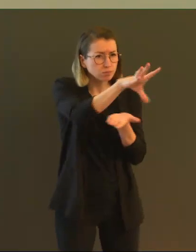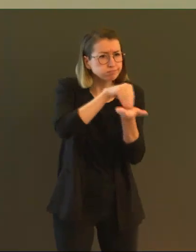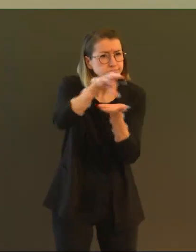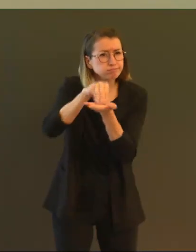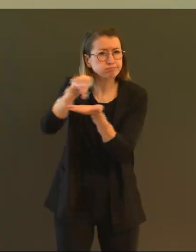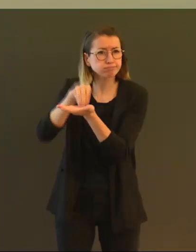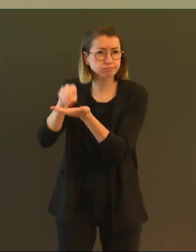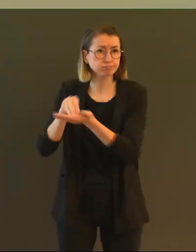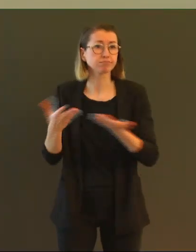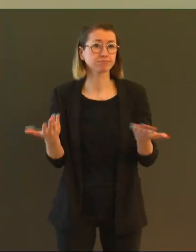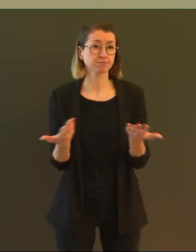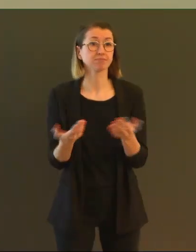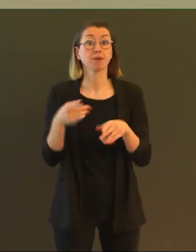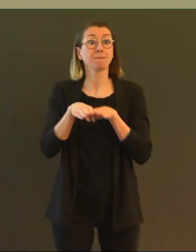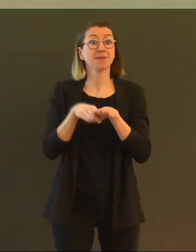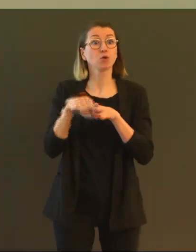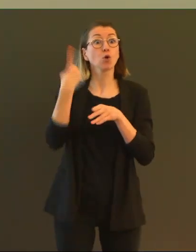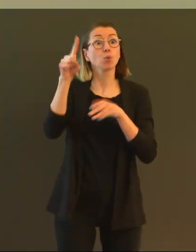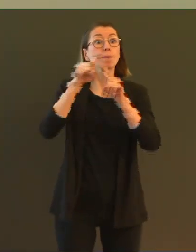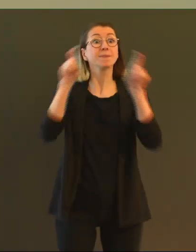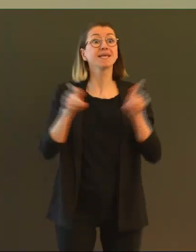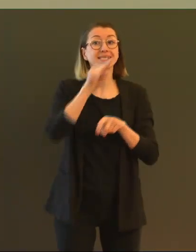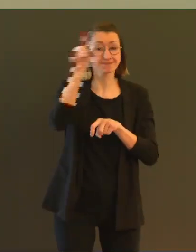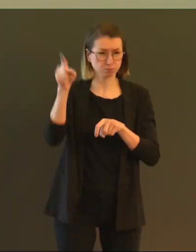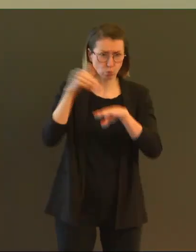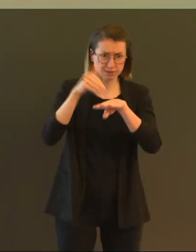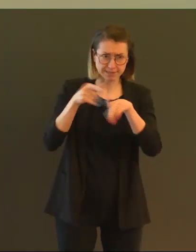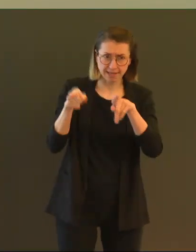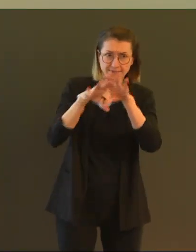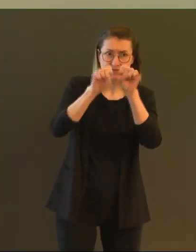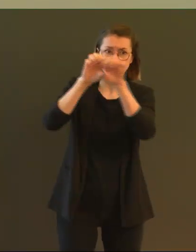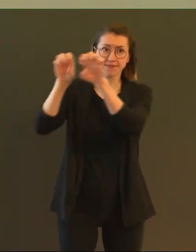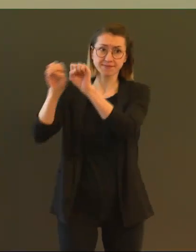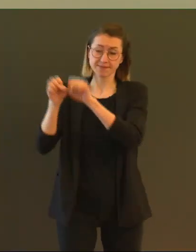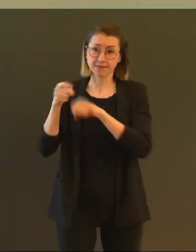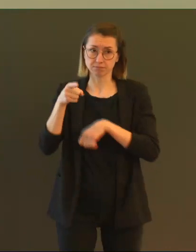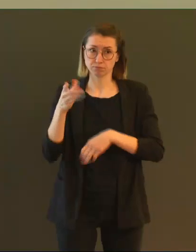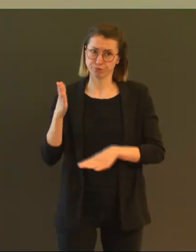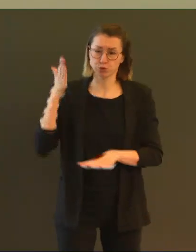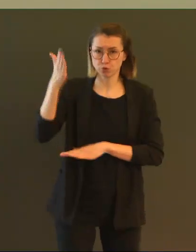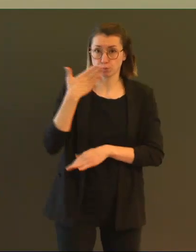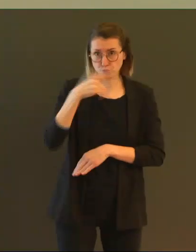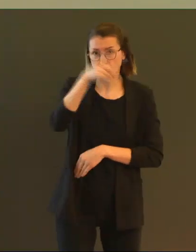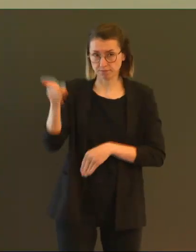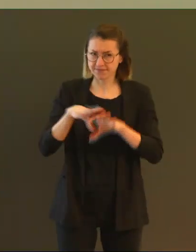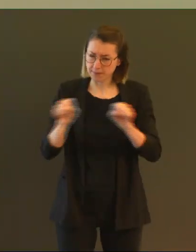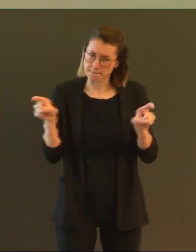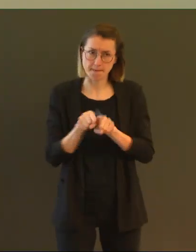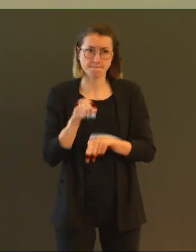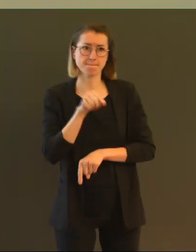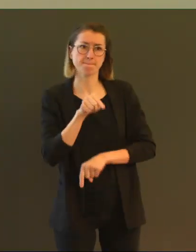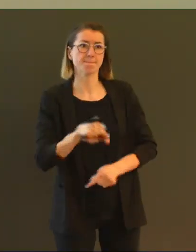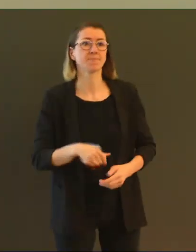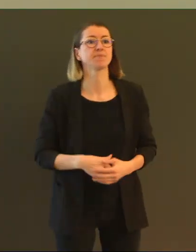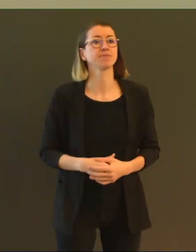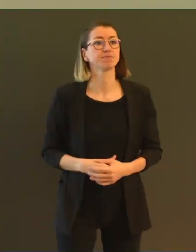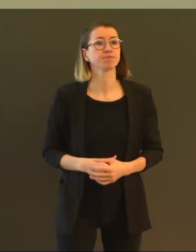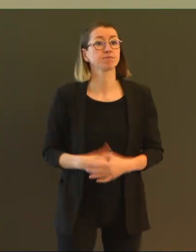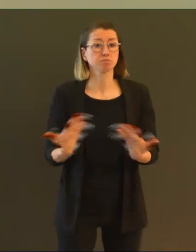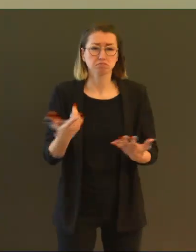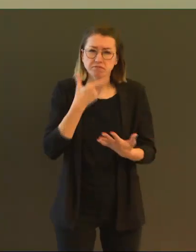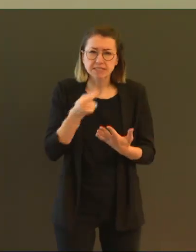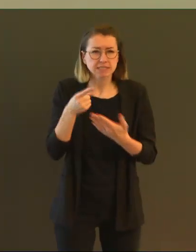à suivre dans le futur. Il est donc difficile de comparer les mortalités, mais je pense qu'il est intéressant de